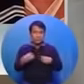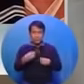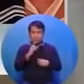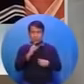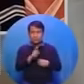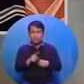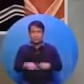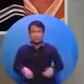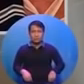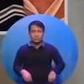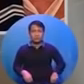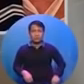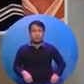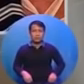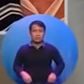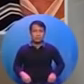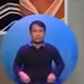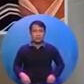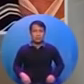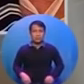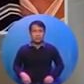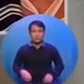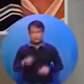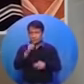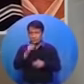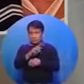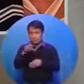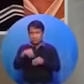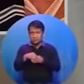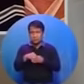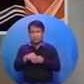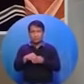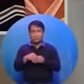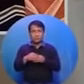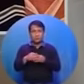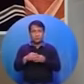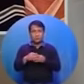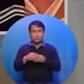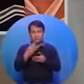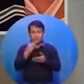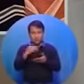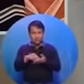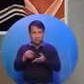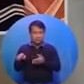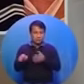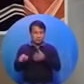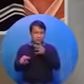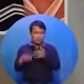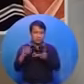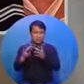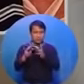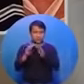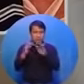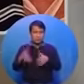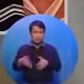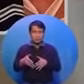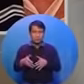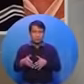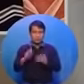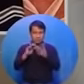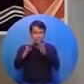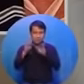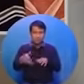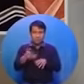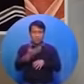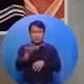para hindi ka na madami sa problema namin ni Mama. Ano pong mensahe niyo po sa mga netizen? Sa mga netizen